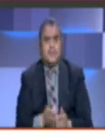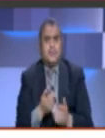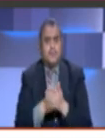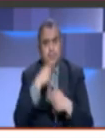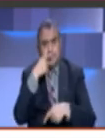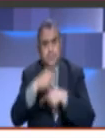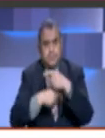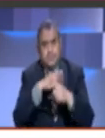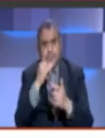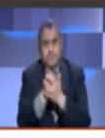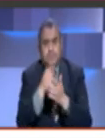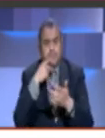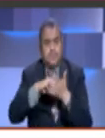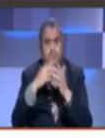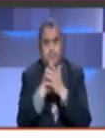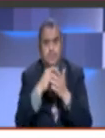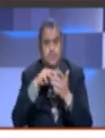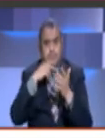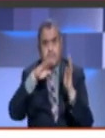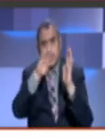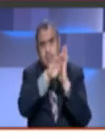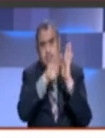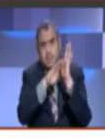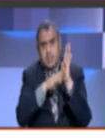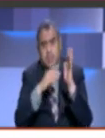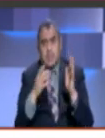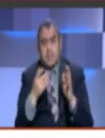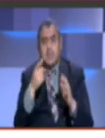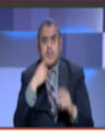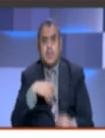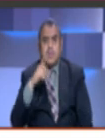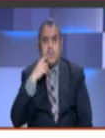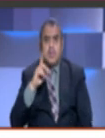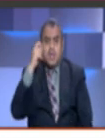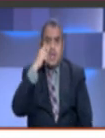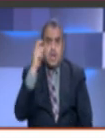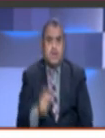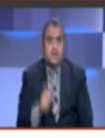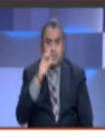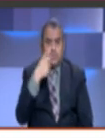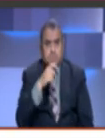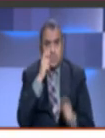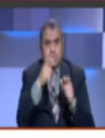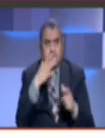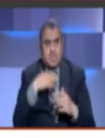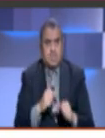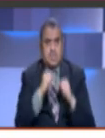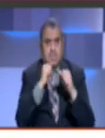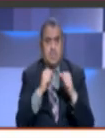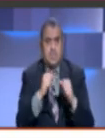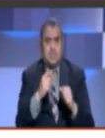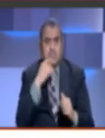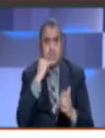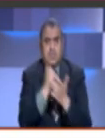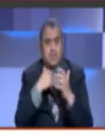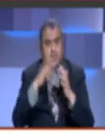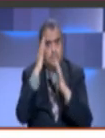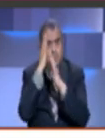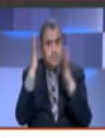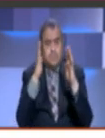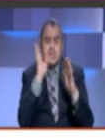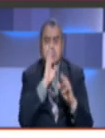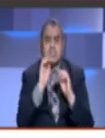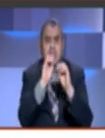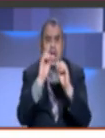وبالتالي بتضع بعض الاليات، لكن الافراد لديهم دور اكبر في حمايه انفسهم. لابد من زياده الوعي، واعتقد ده